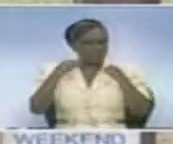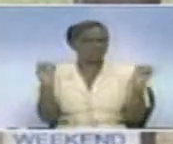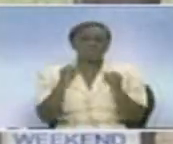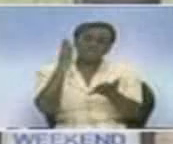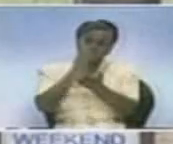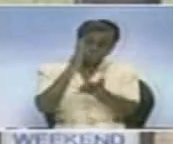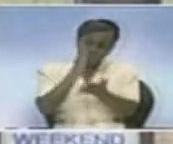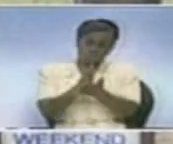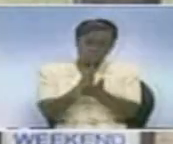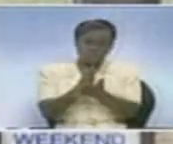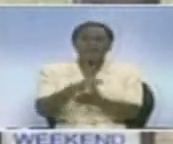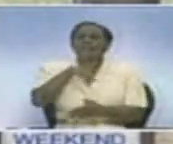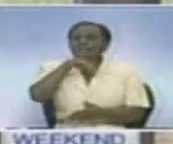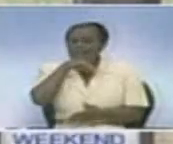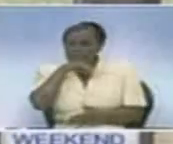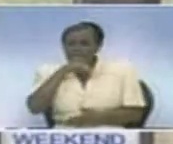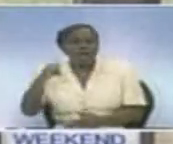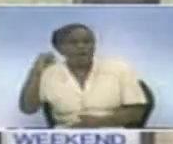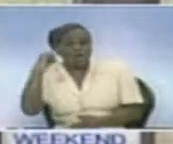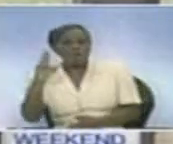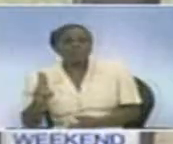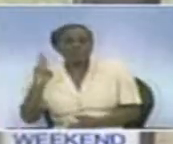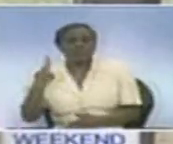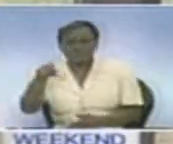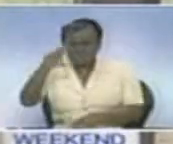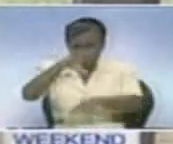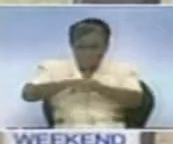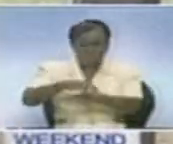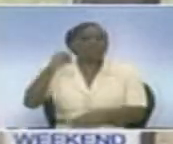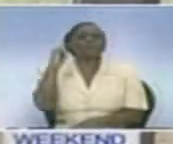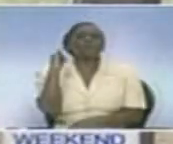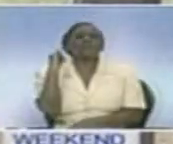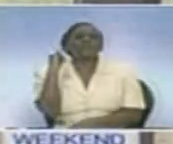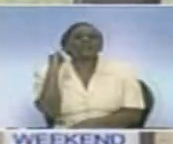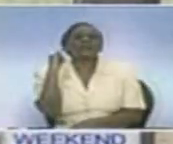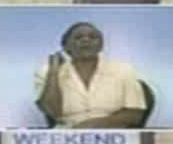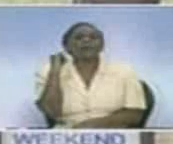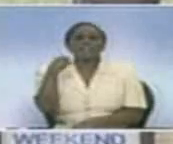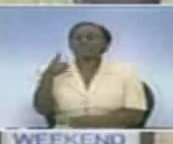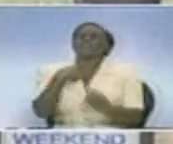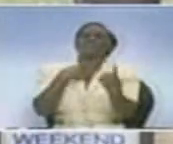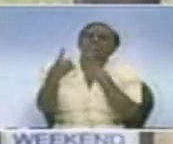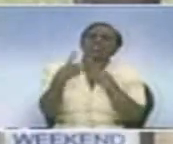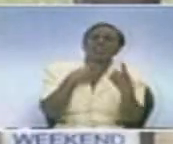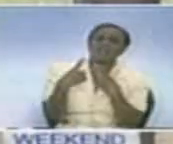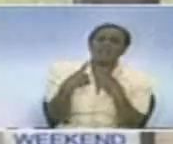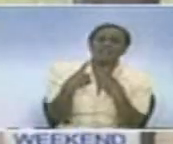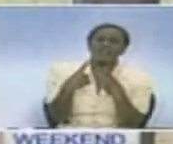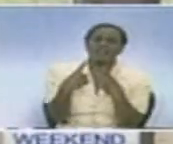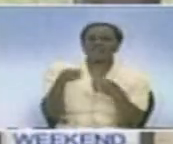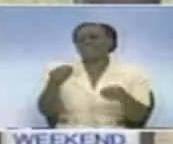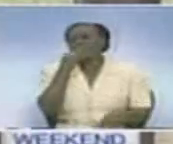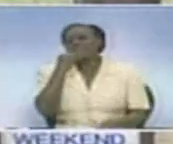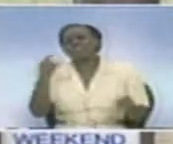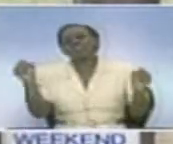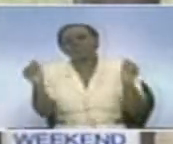Ukweli ni kwamba Raila akipigia Uhuru, Uhuru atachukua hiyo simu. Na wanaongea na kukula